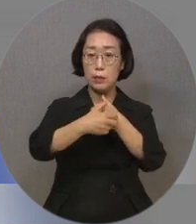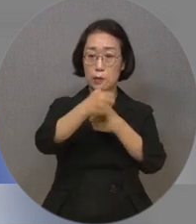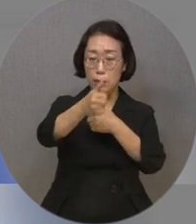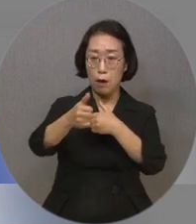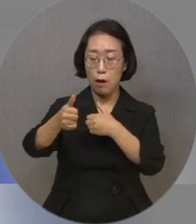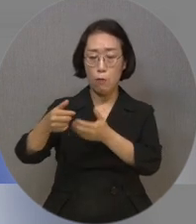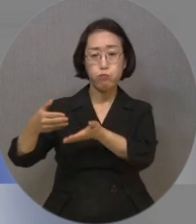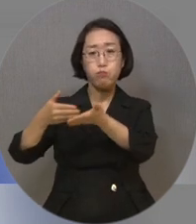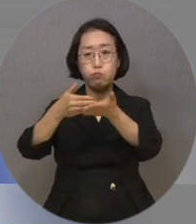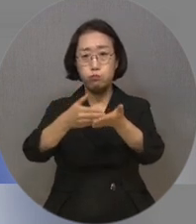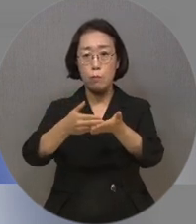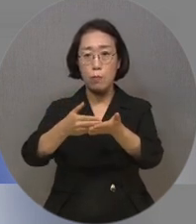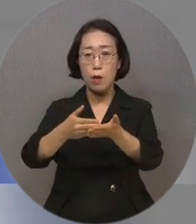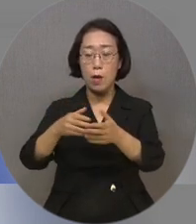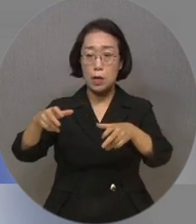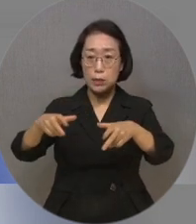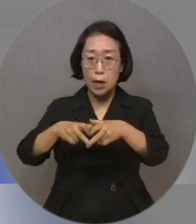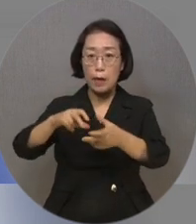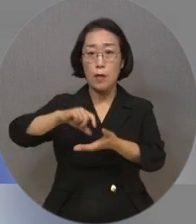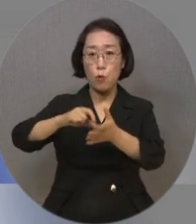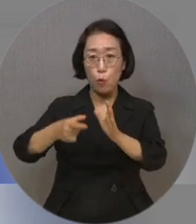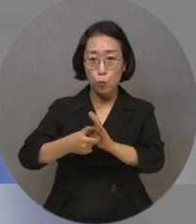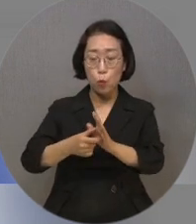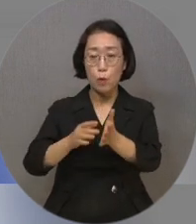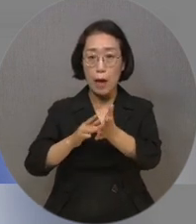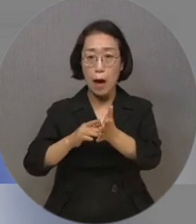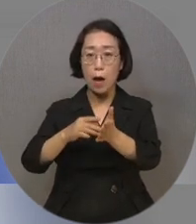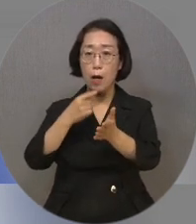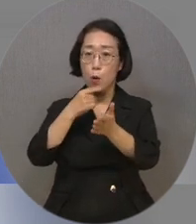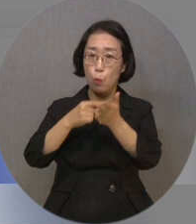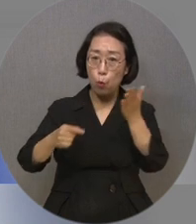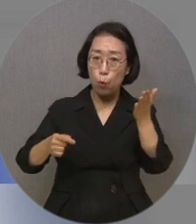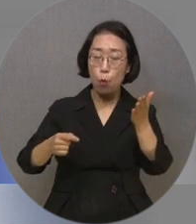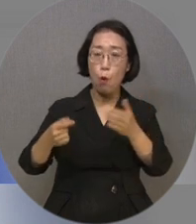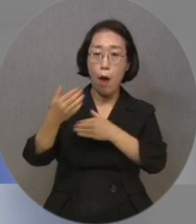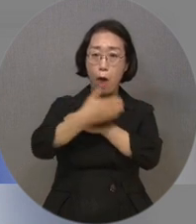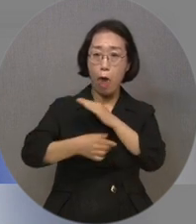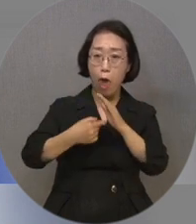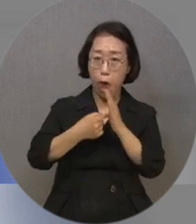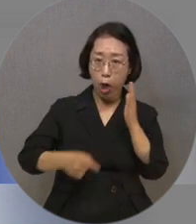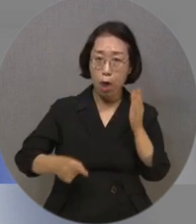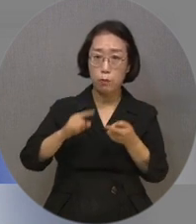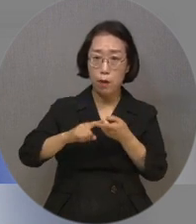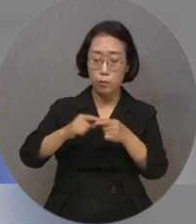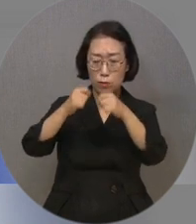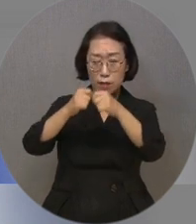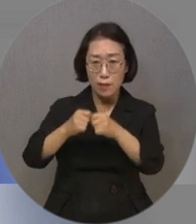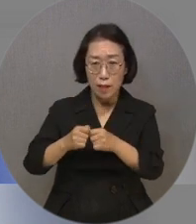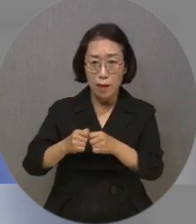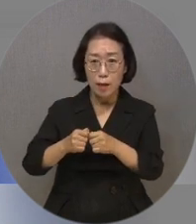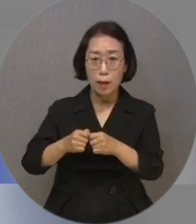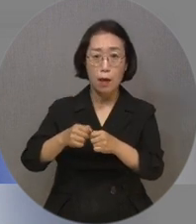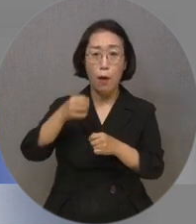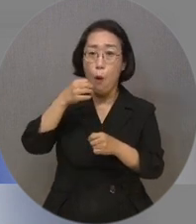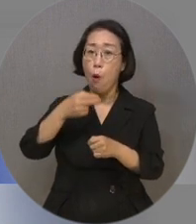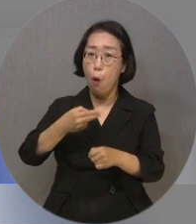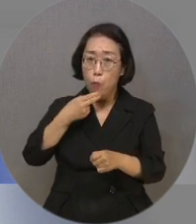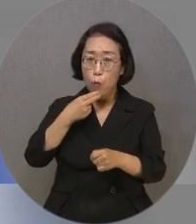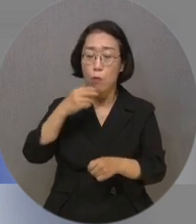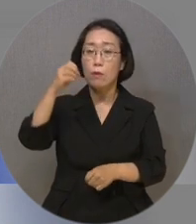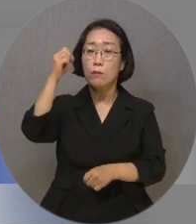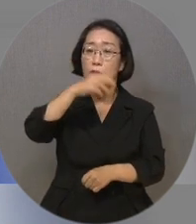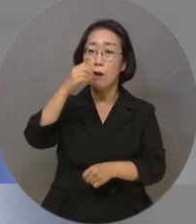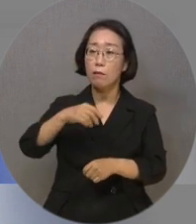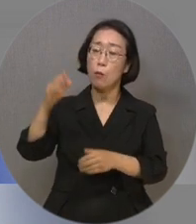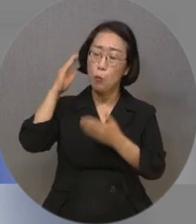진정인의 장애 정도나 약물 부작용 경험 등에 대해 문진을 통해이 처방 여부를 결정한 것이 아니기에